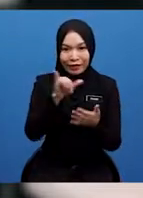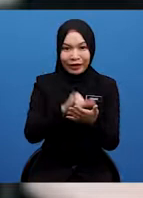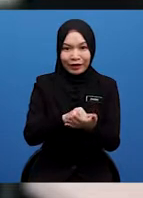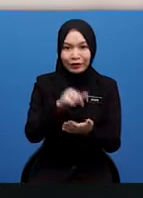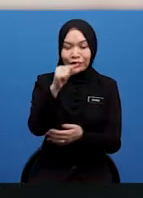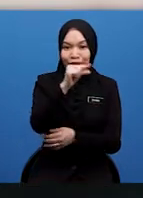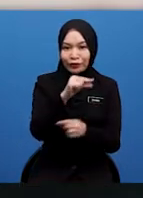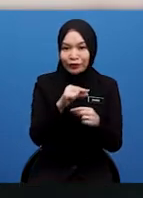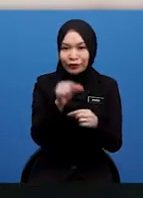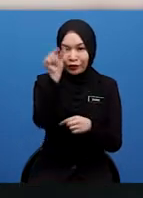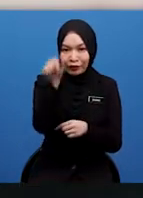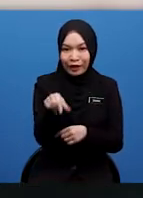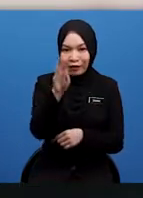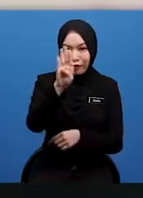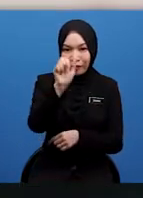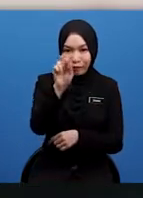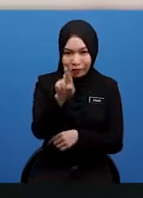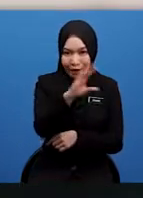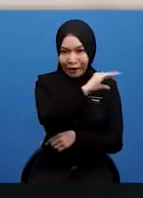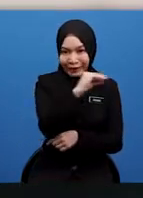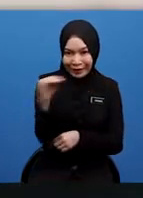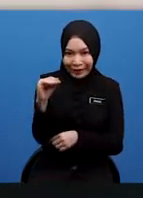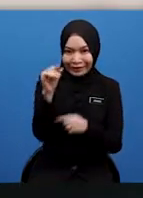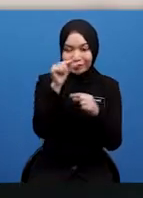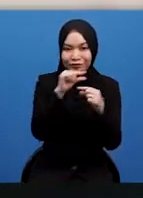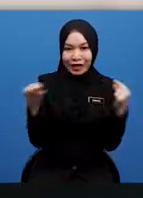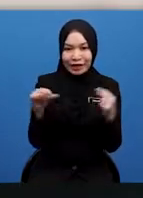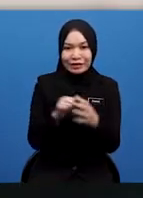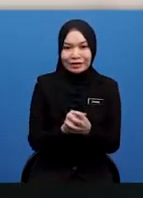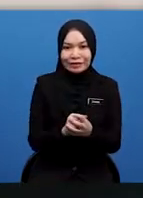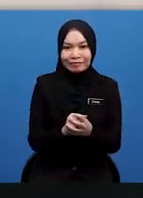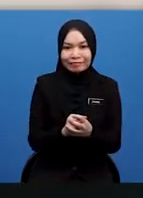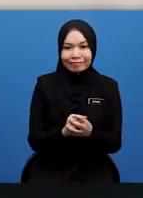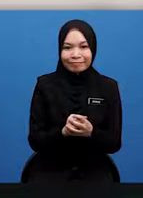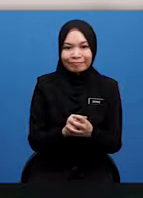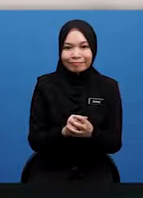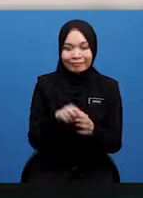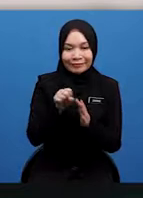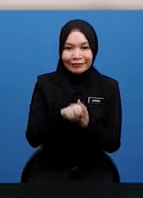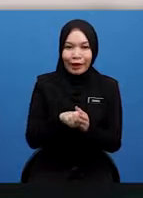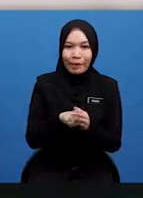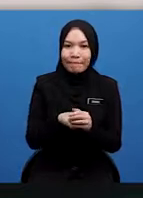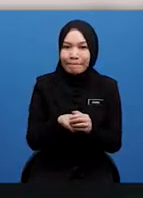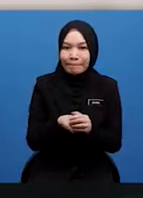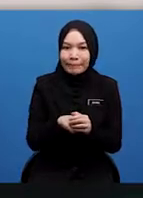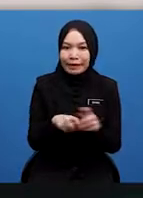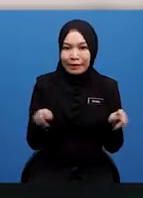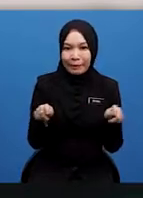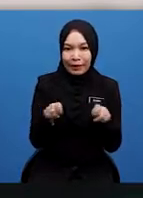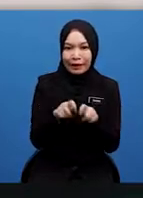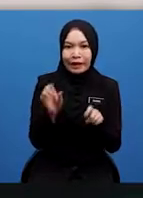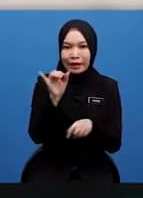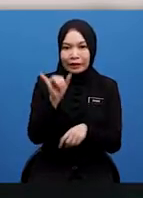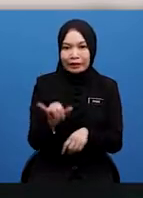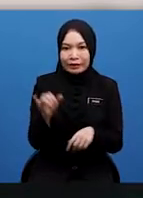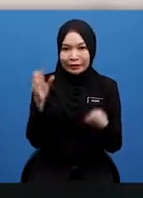garis. Seperti yang cikgu katakan tadi, untuk melukis graf bar gabungan